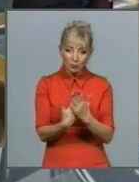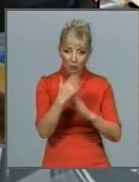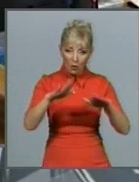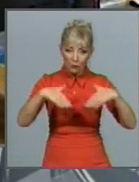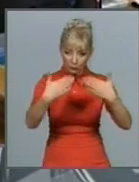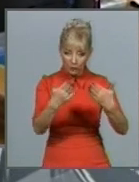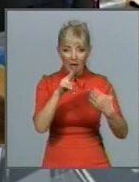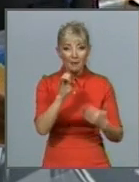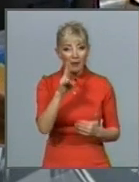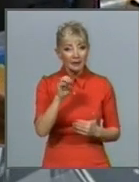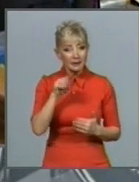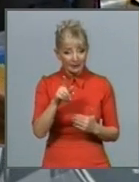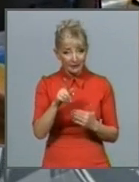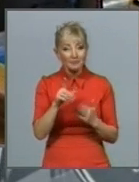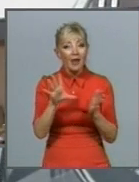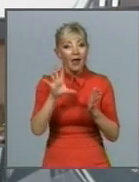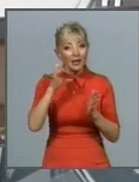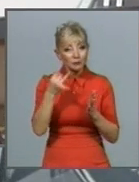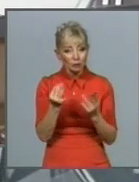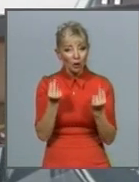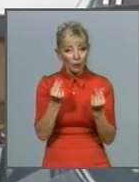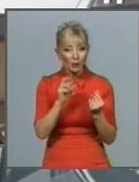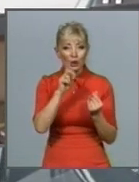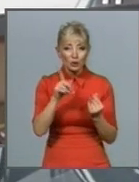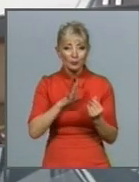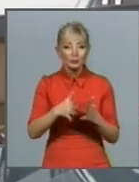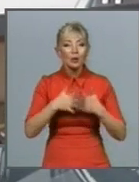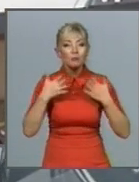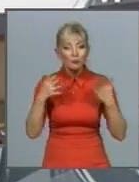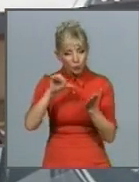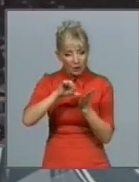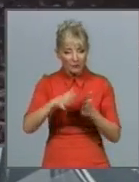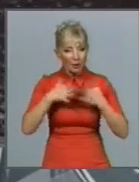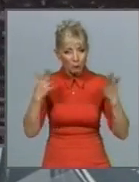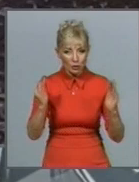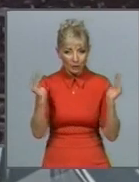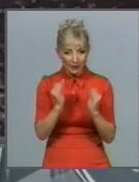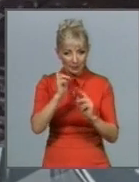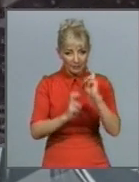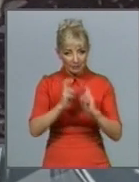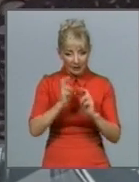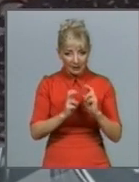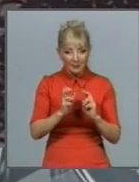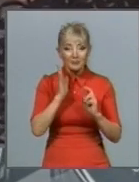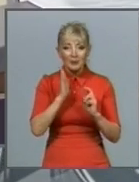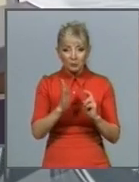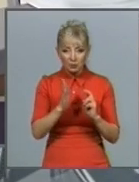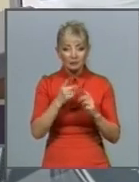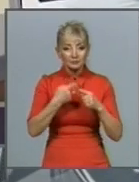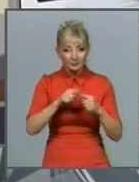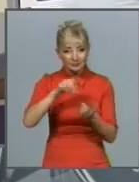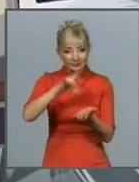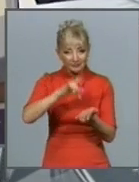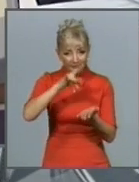пакети електронної комерції, щоб залучити більше малих підприємств в інтернет. У центрі уваги буде операційна стійкість, говорять